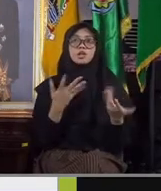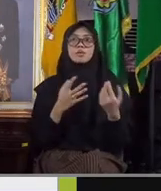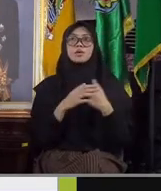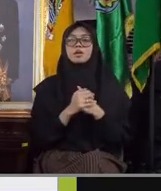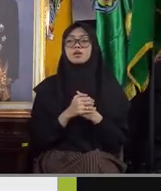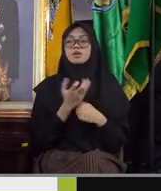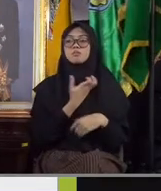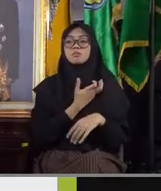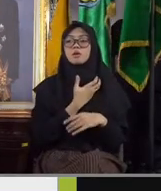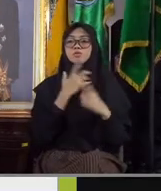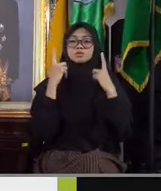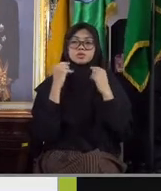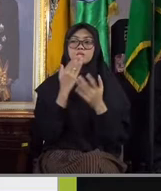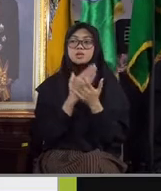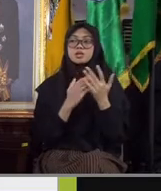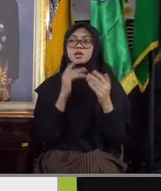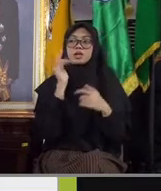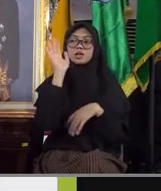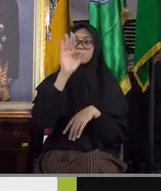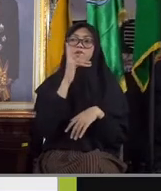ekonomi kreatif ini jawab apa, next.